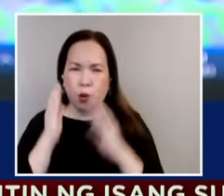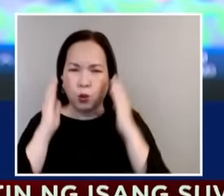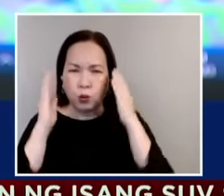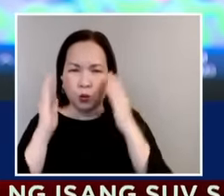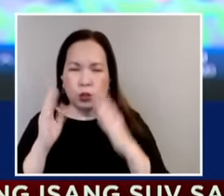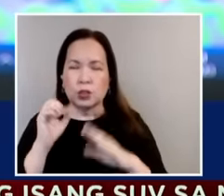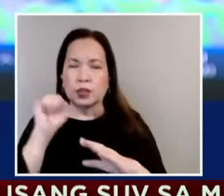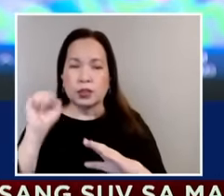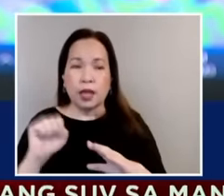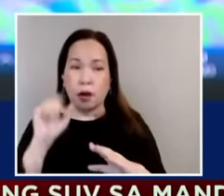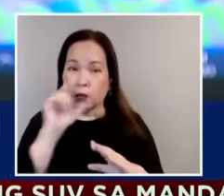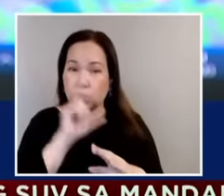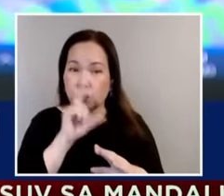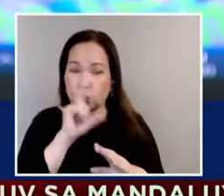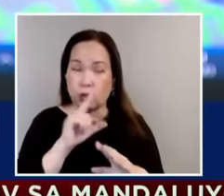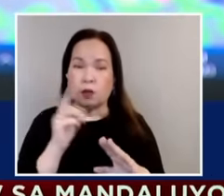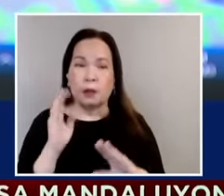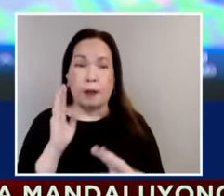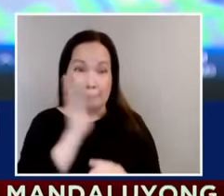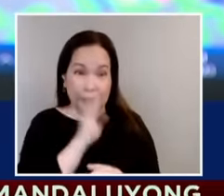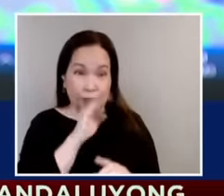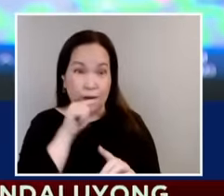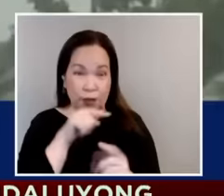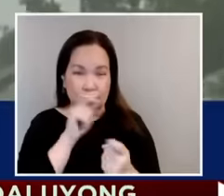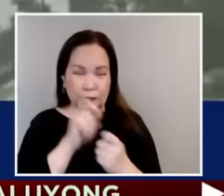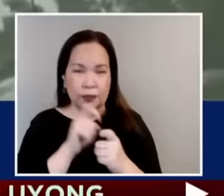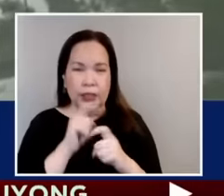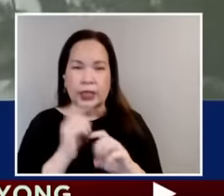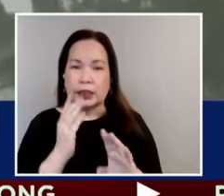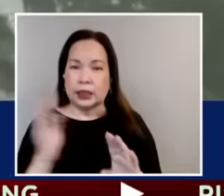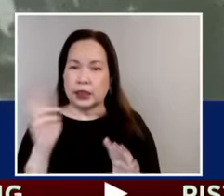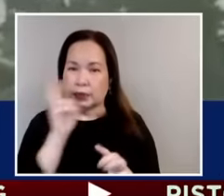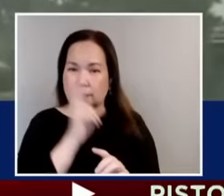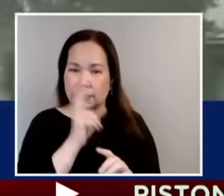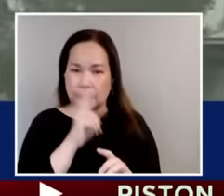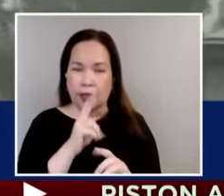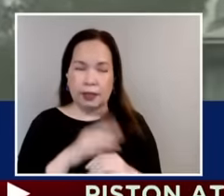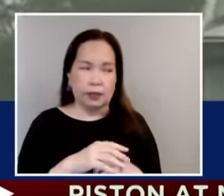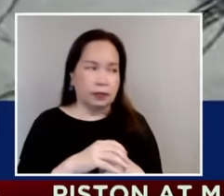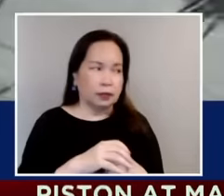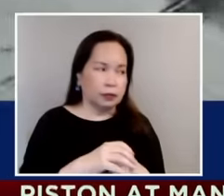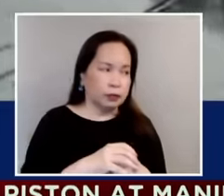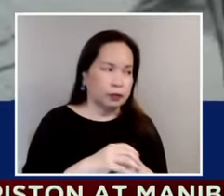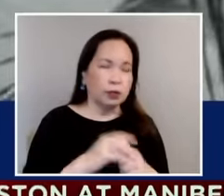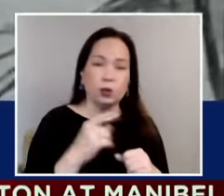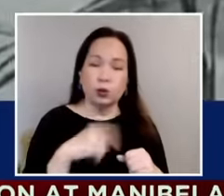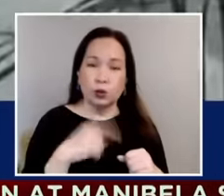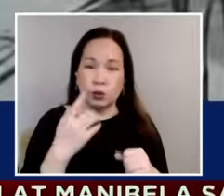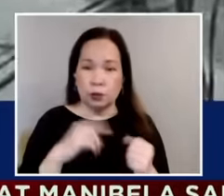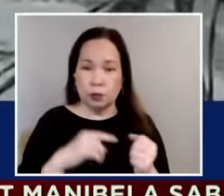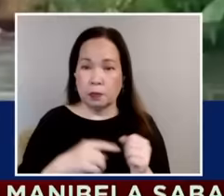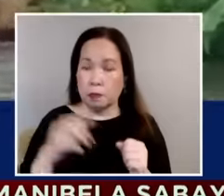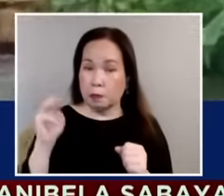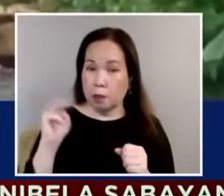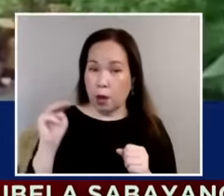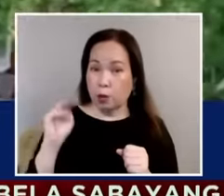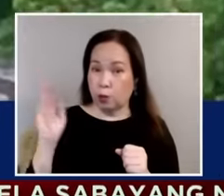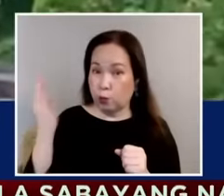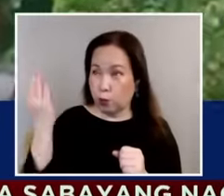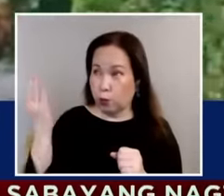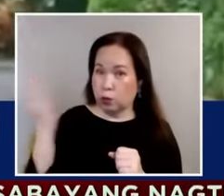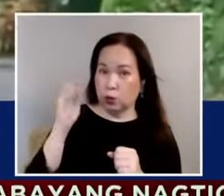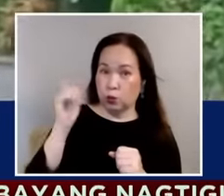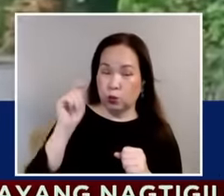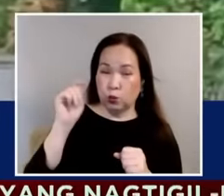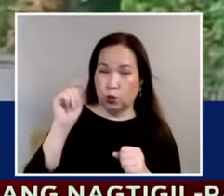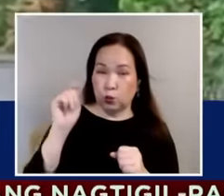Bicol Region at Eastern Visayas itong shear line natin. Sa pagitan ng Lunes ng umaga at Martes ng umaga, bumuhos